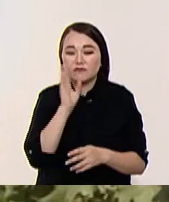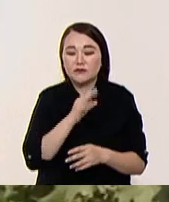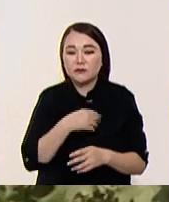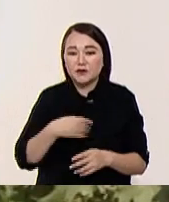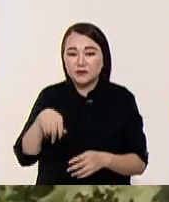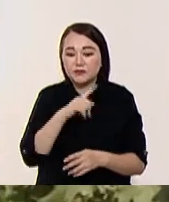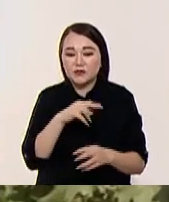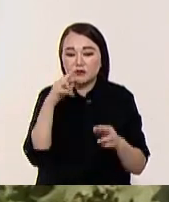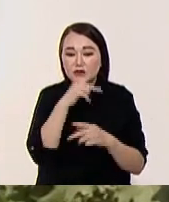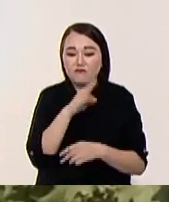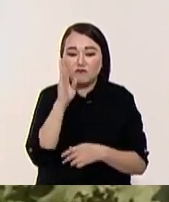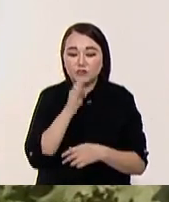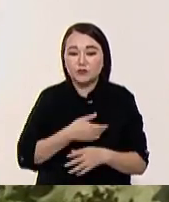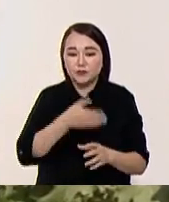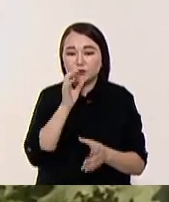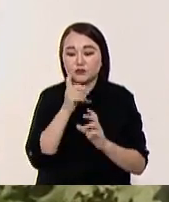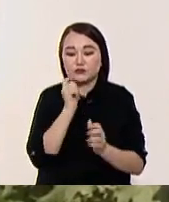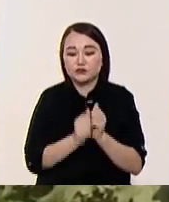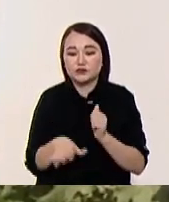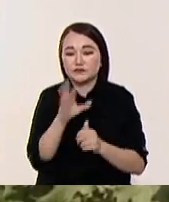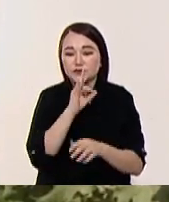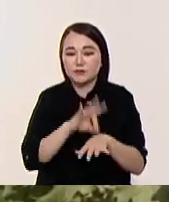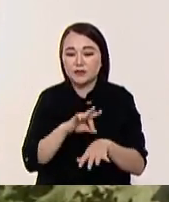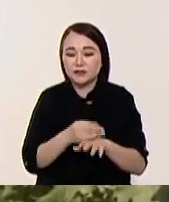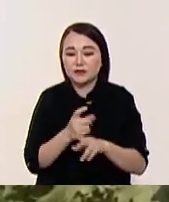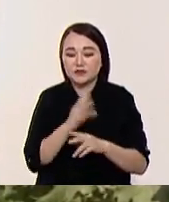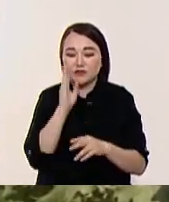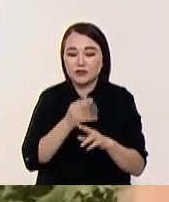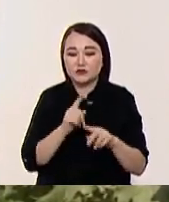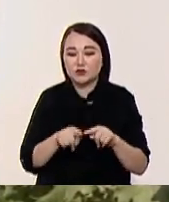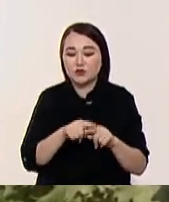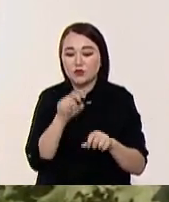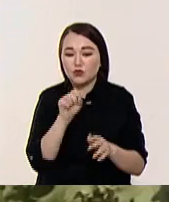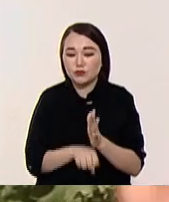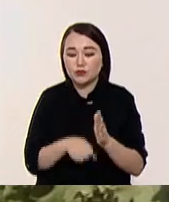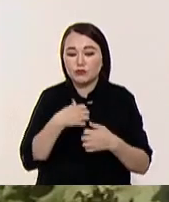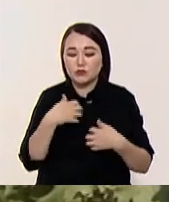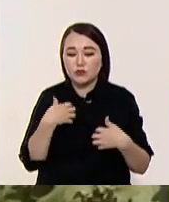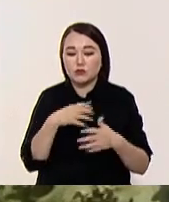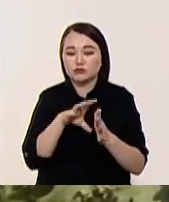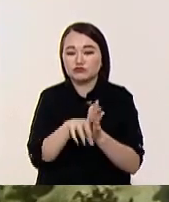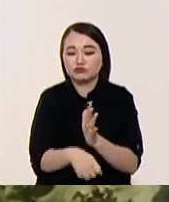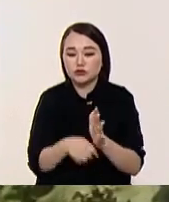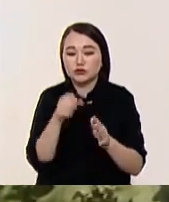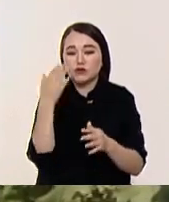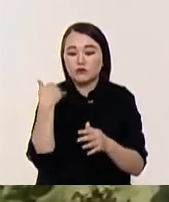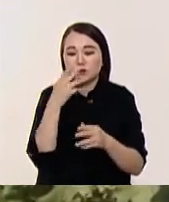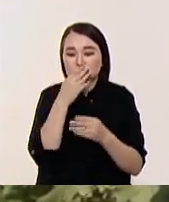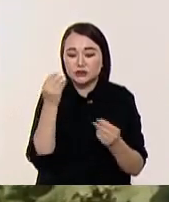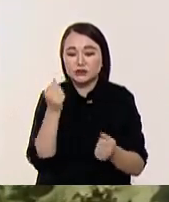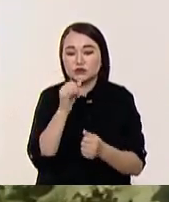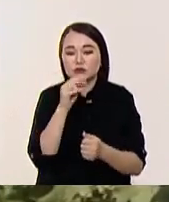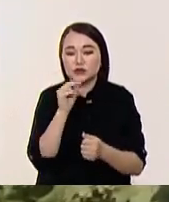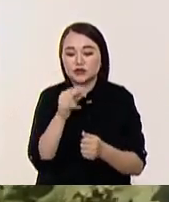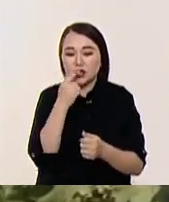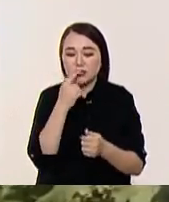Мы пьем отравленную воду, поэтому часто все болеем. Нас эта вода скоро убьет. Скот погибает. У нас давно исчезла рыба, усач, занесенная